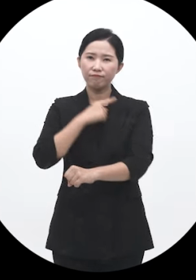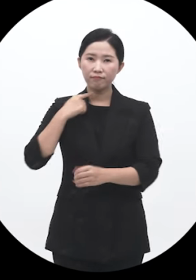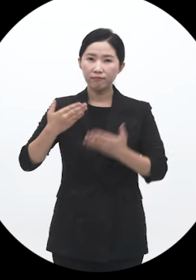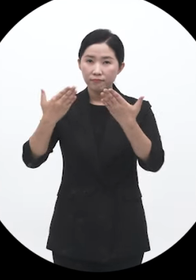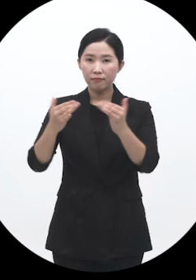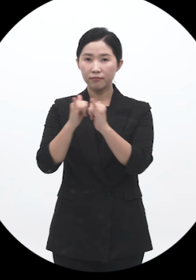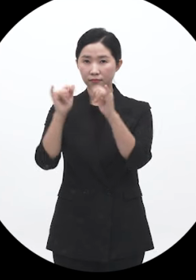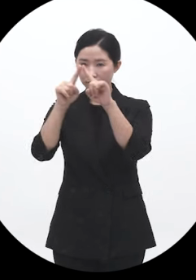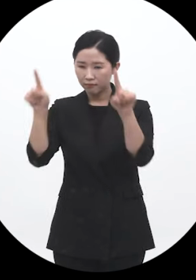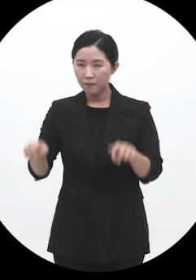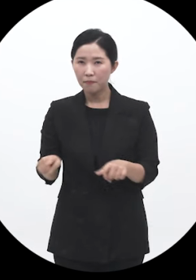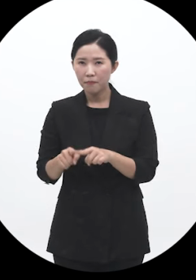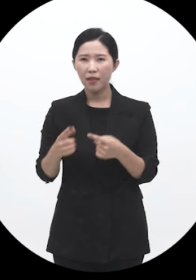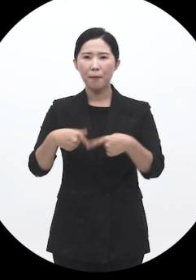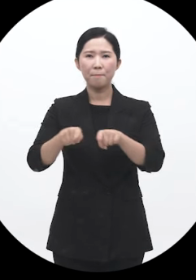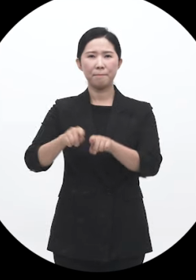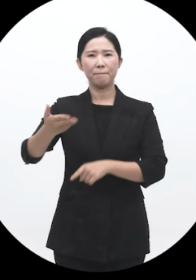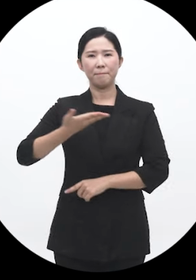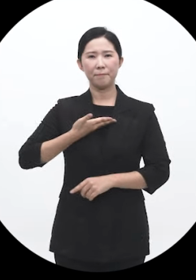있어야 합니다.